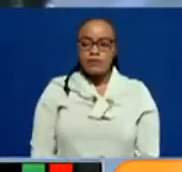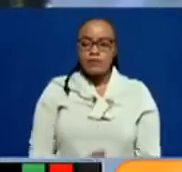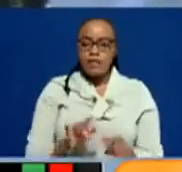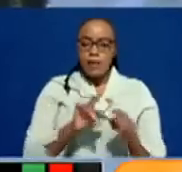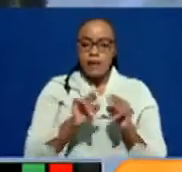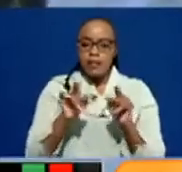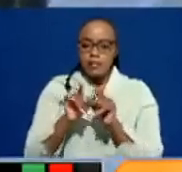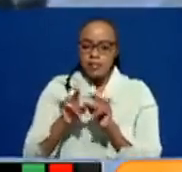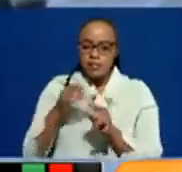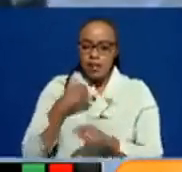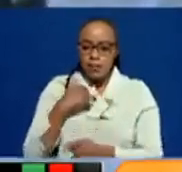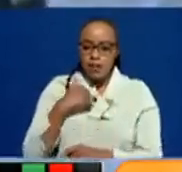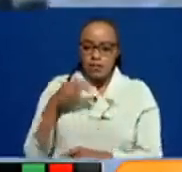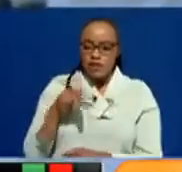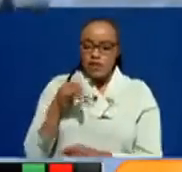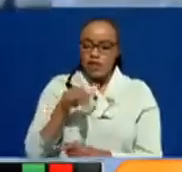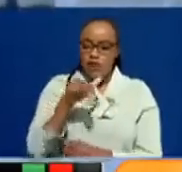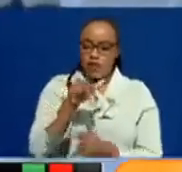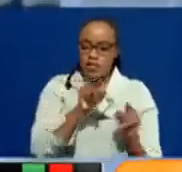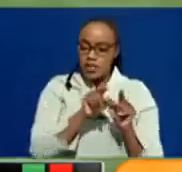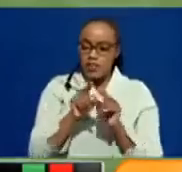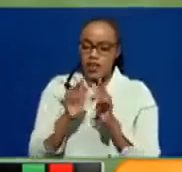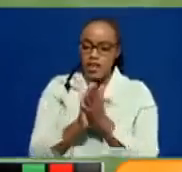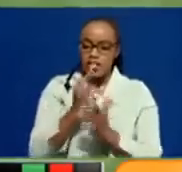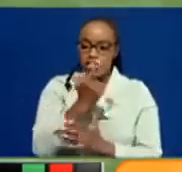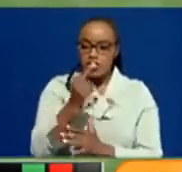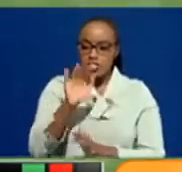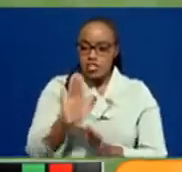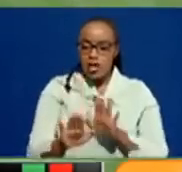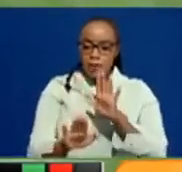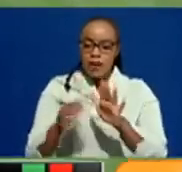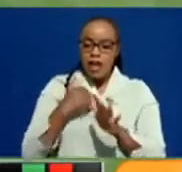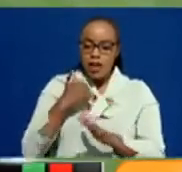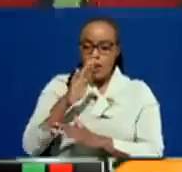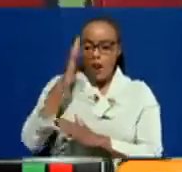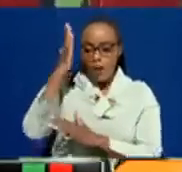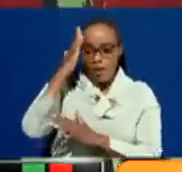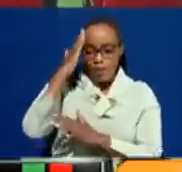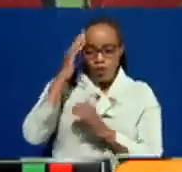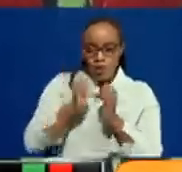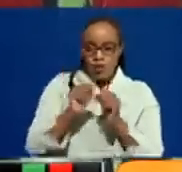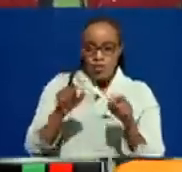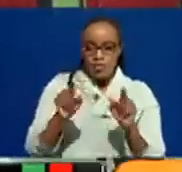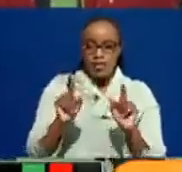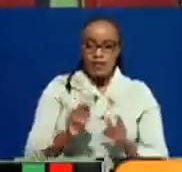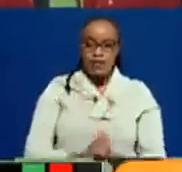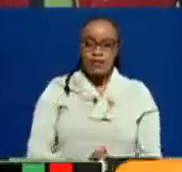Kila hatua ikiwa na mazingatio kwake, na kila hatua ikiwa na kumbukumbu kwake.